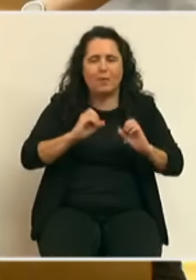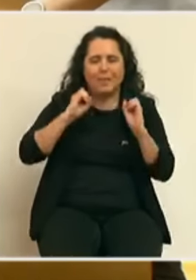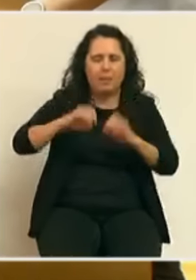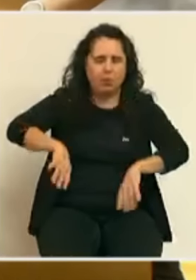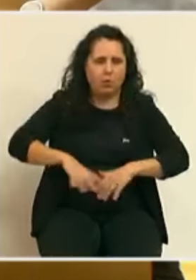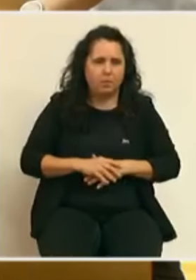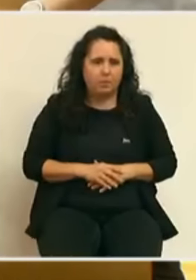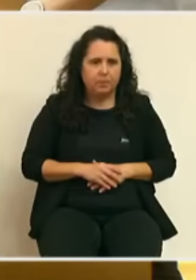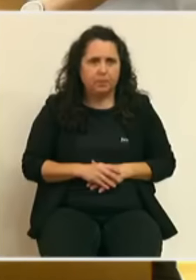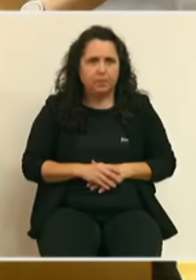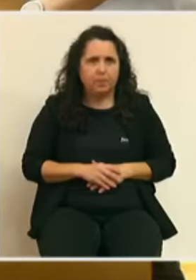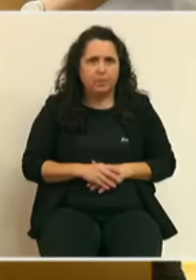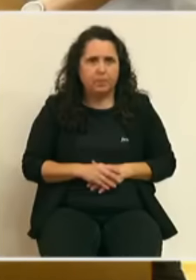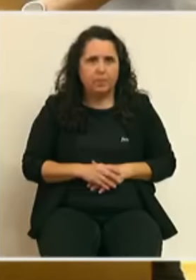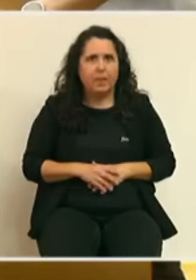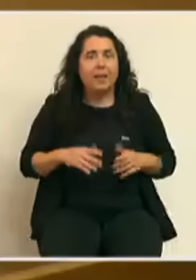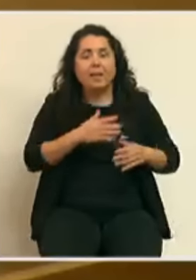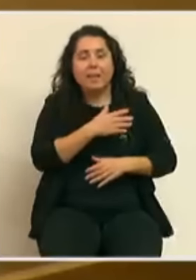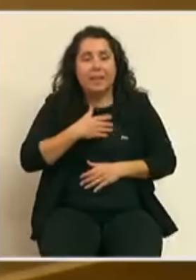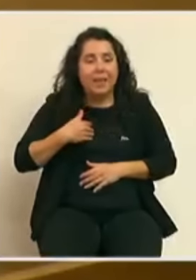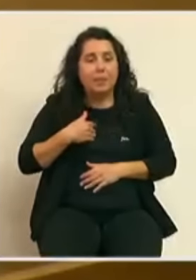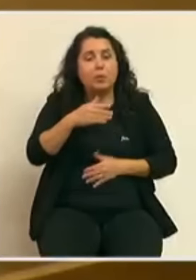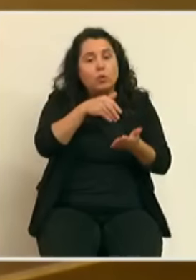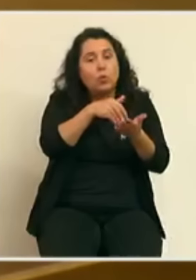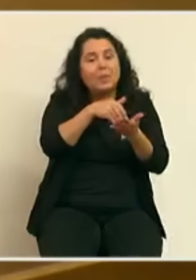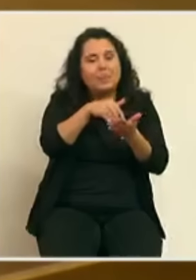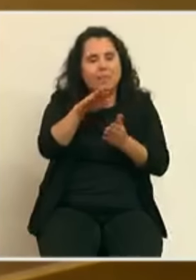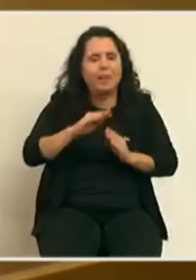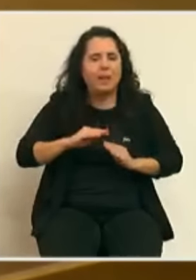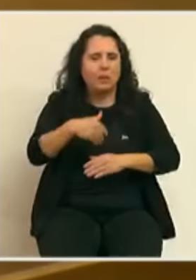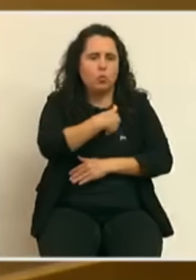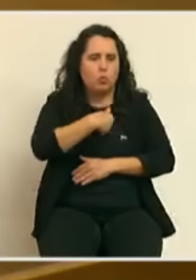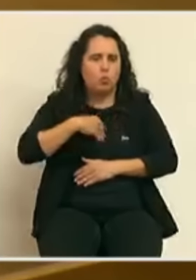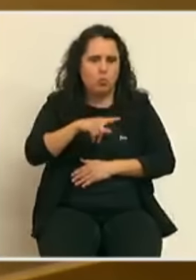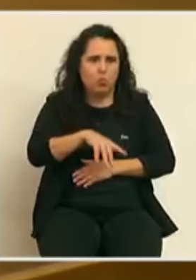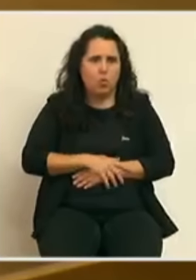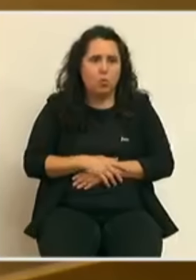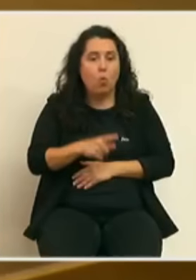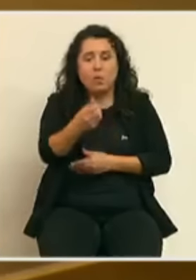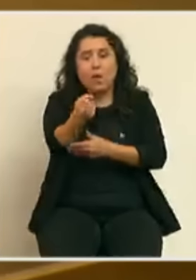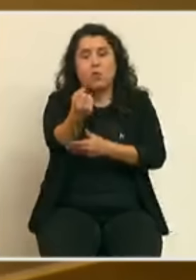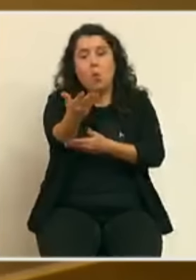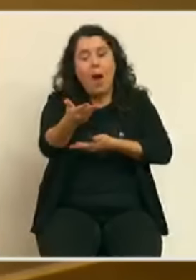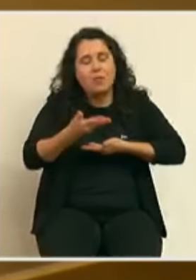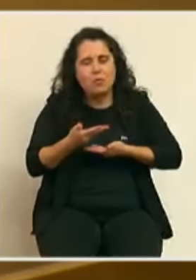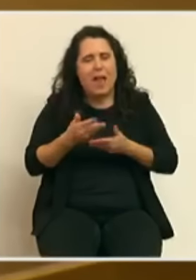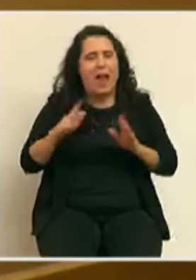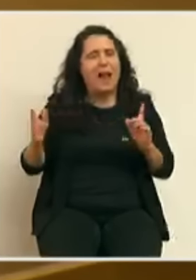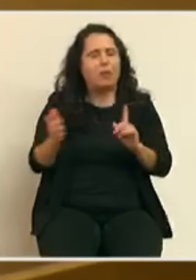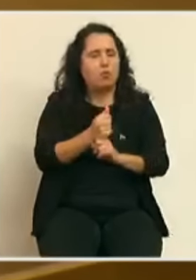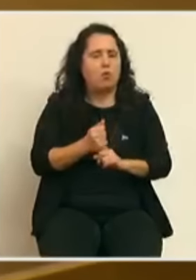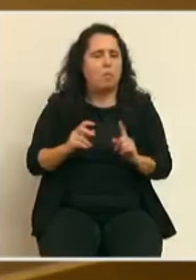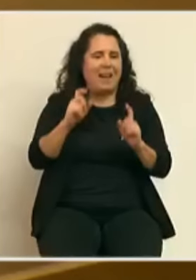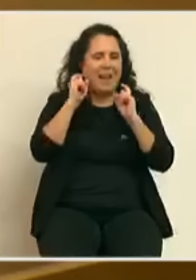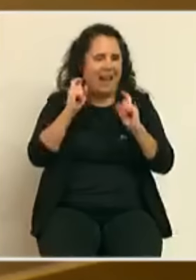dimissió, aconseguir que l'aparten del seu càrrec. Vostè no ajuda a la solució de la crisi. Vostè és